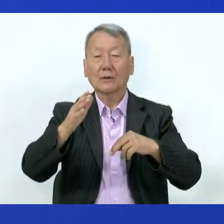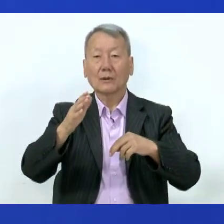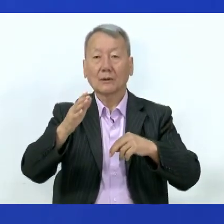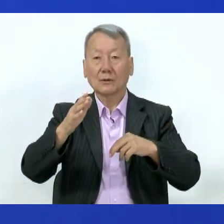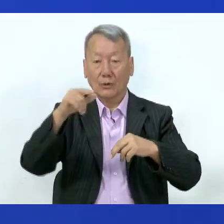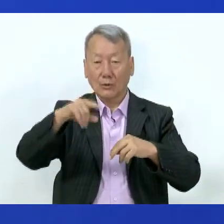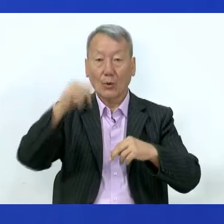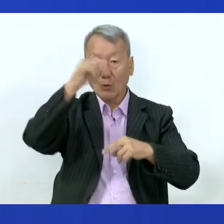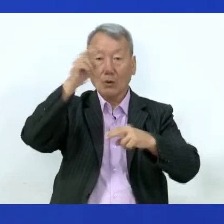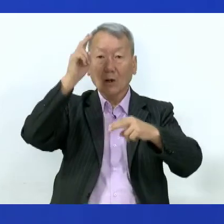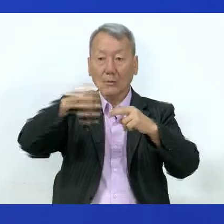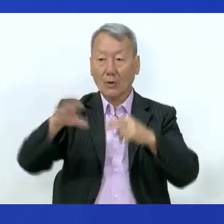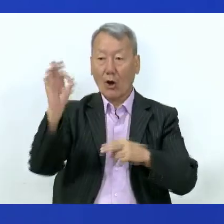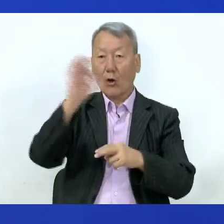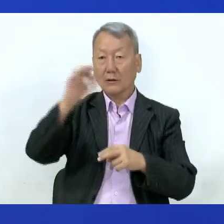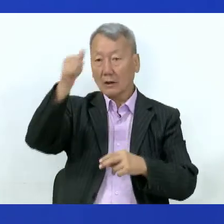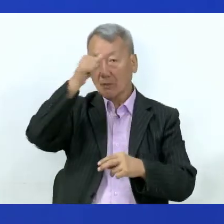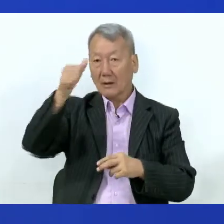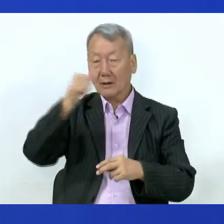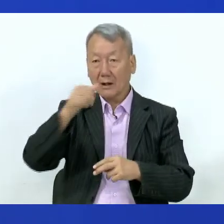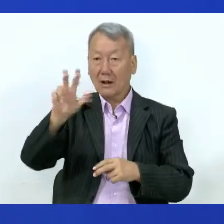үлікті қай майп айтамар мегі текага,